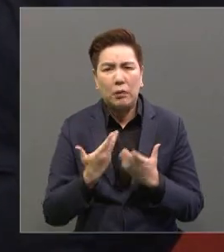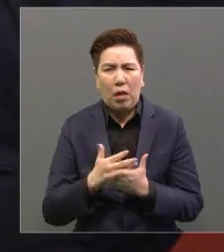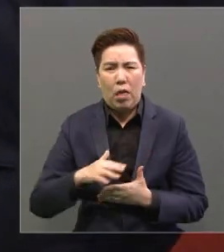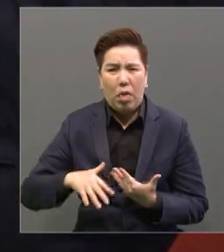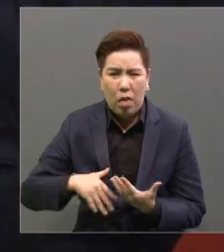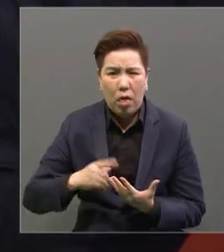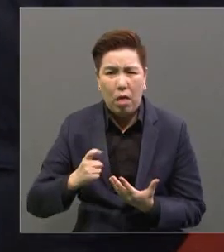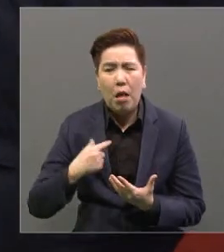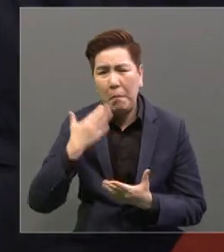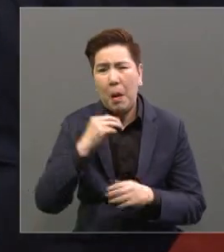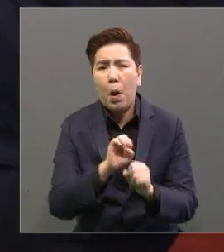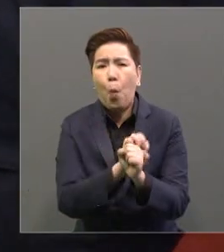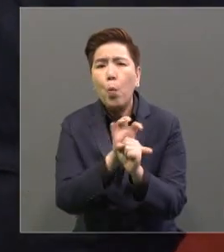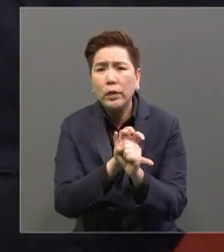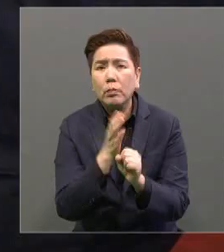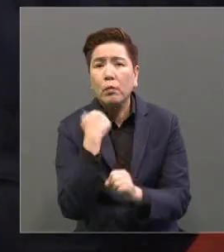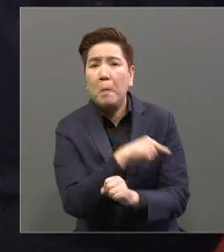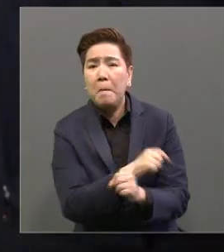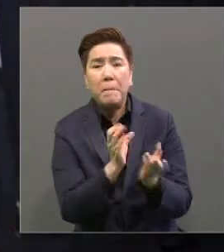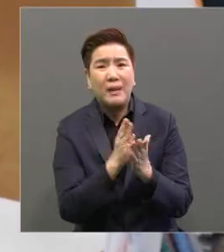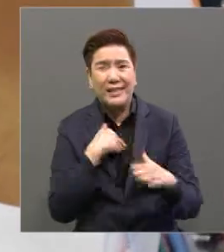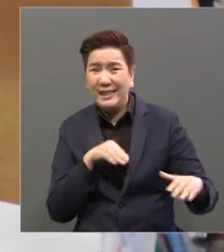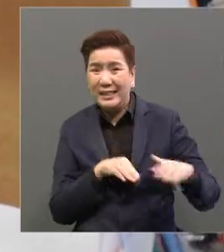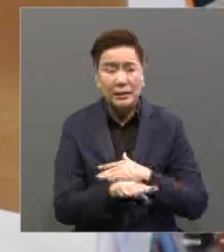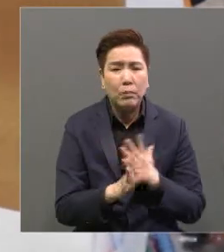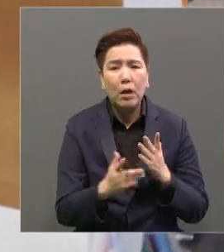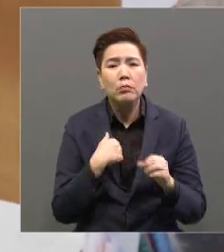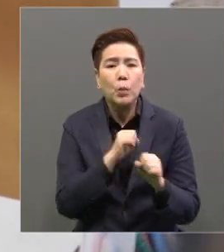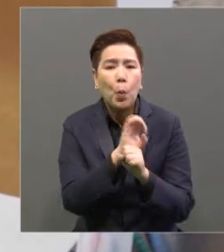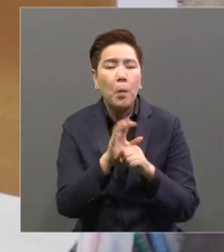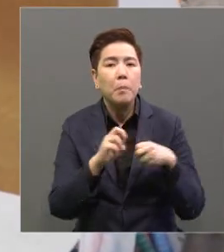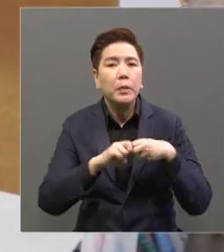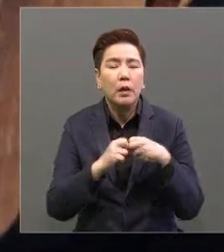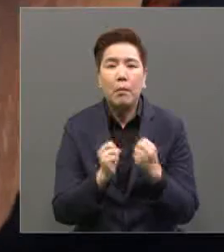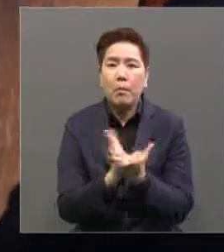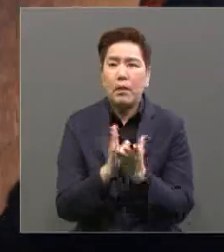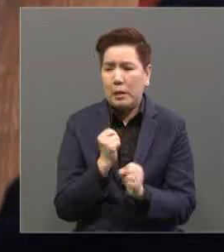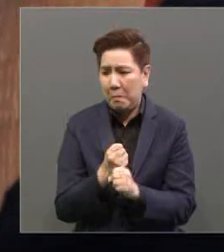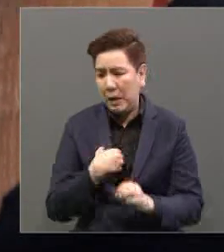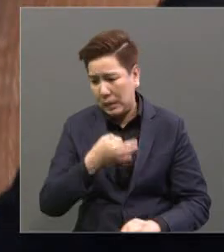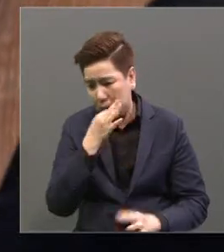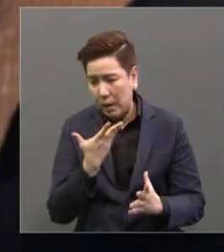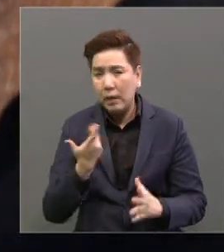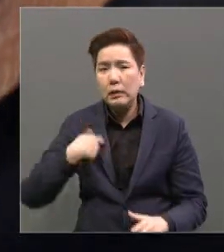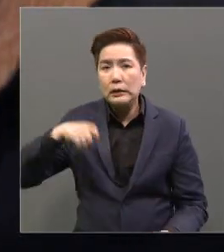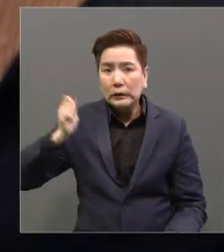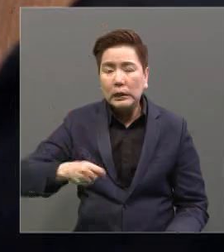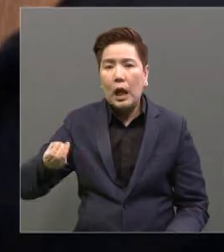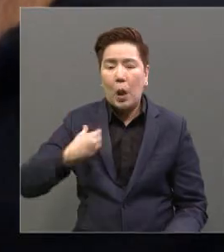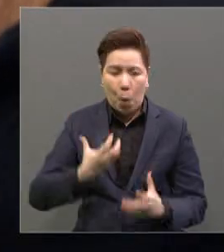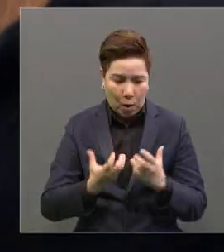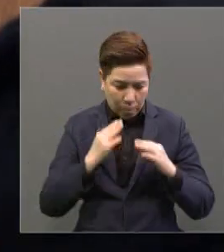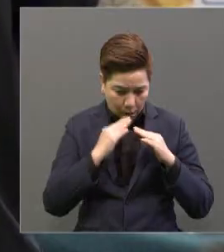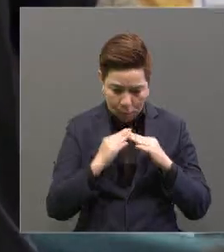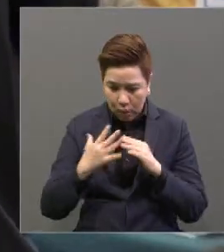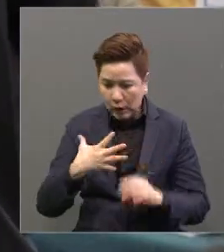ภาพคล่องทางการเงินเพราะเจอโควิด-19 เข้าไปเขาไม่ได้ตั้งใจที่จะเบี้ยวจริงๆหรอกนะฮะก็เลยถูกฟ้องร้องพอศาลตัดสินออกมาเสร็จปุ๊บเขาก็